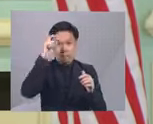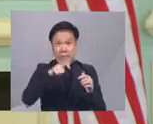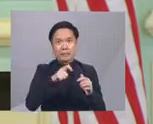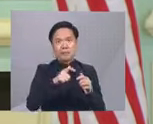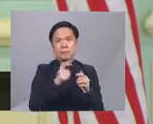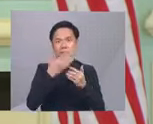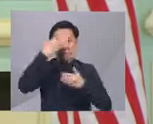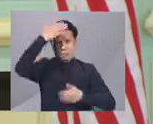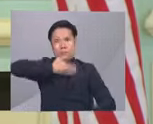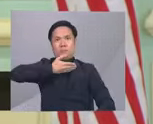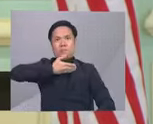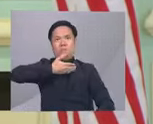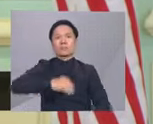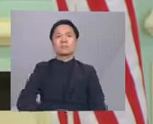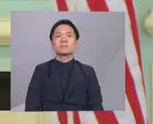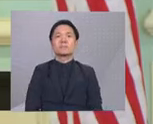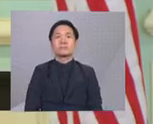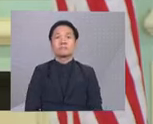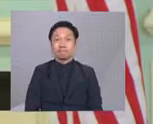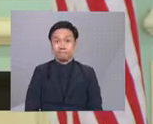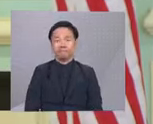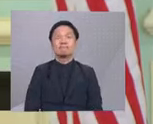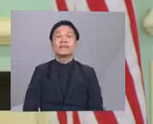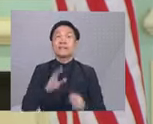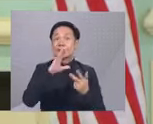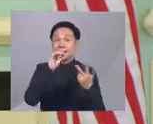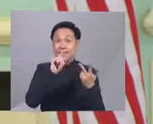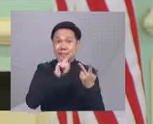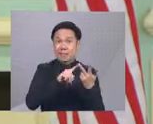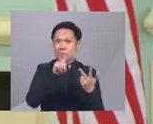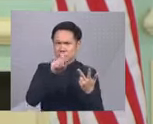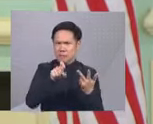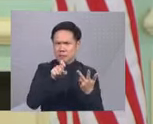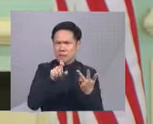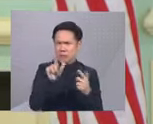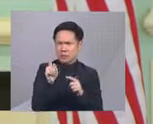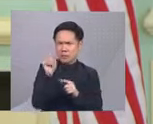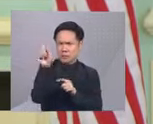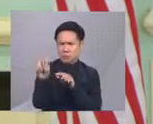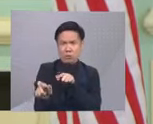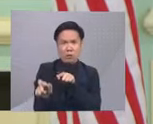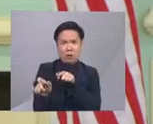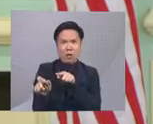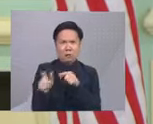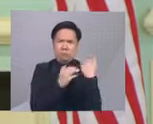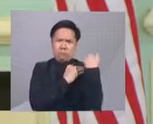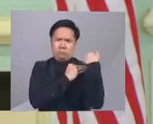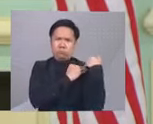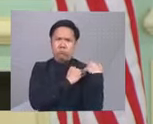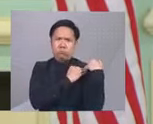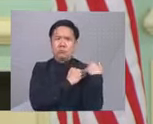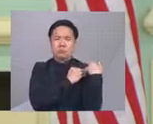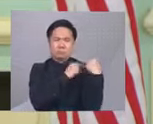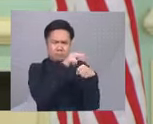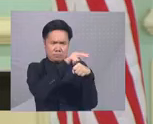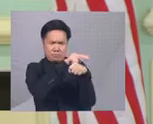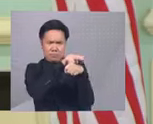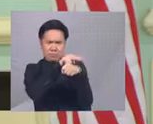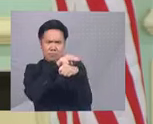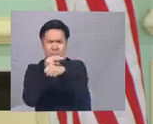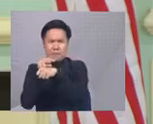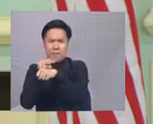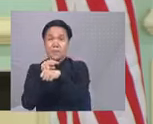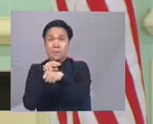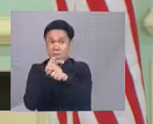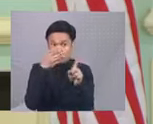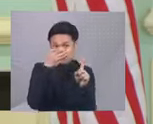juga, syarikat pengamaran mesti melantik seorang penyelia keselamatan khusus untuk memantau dari segi